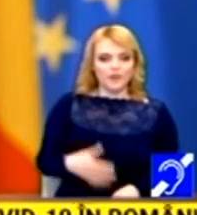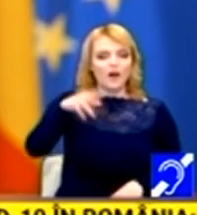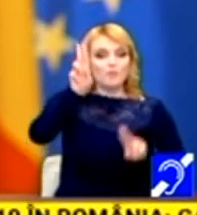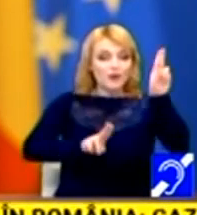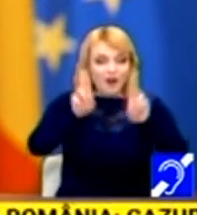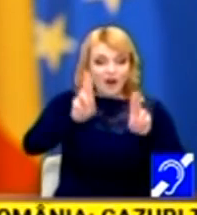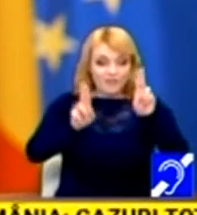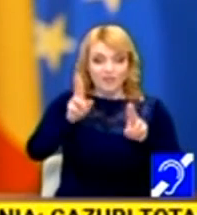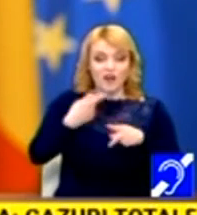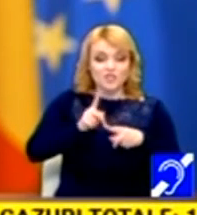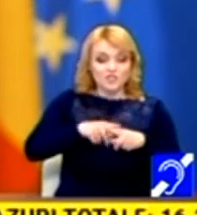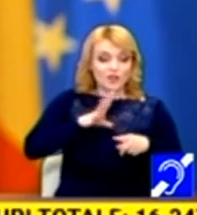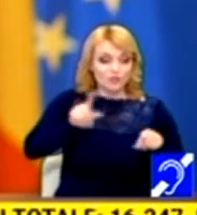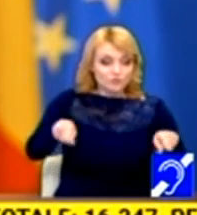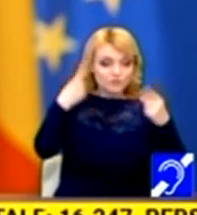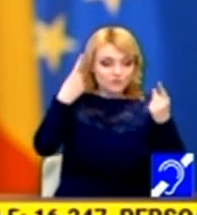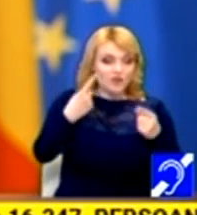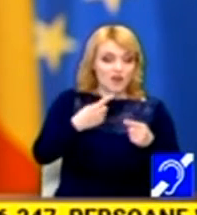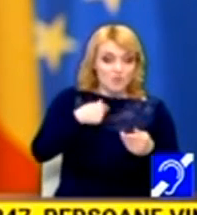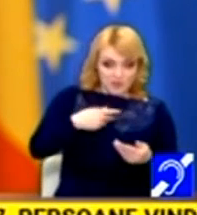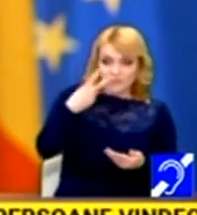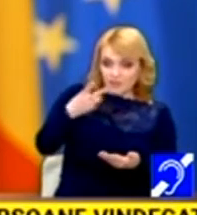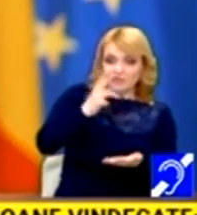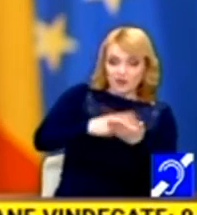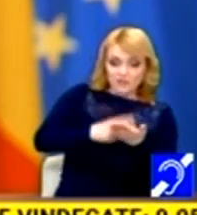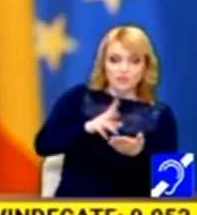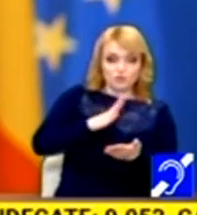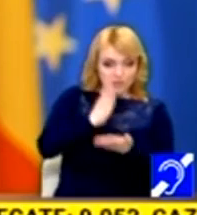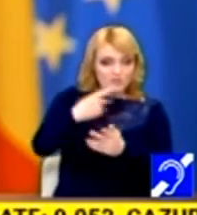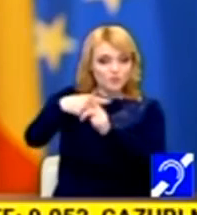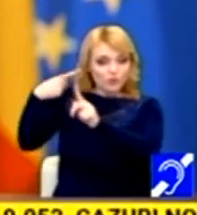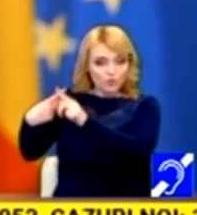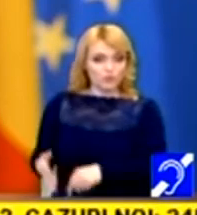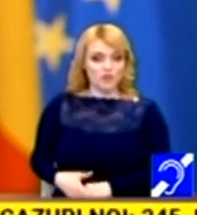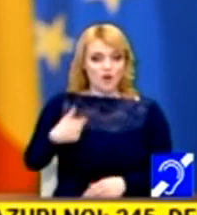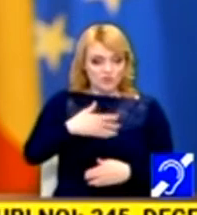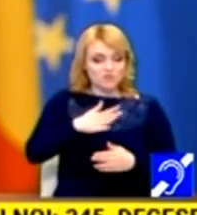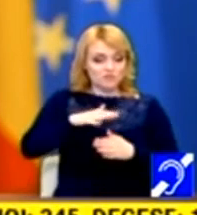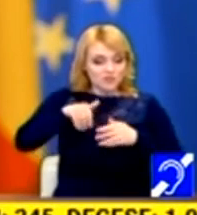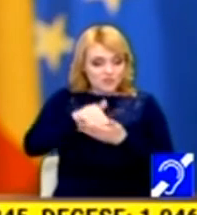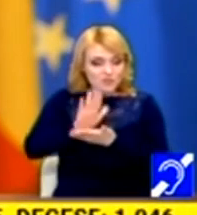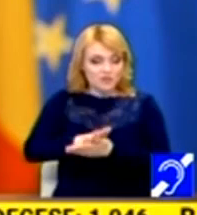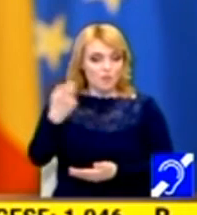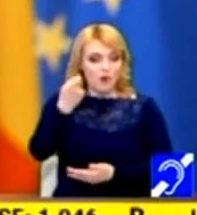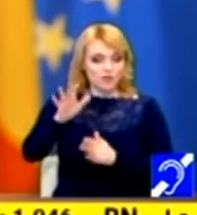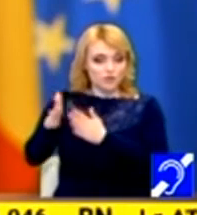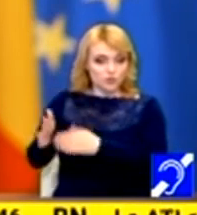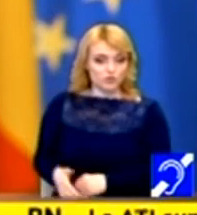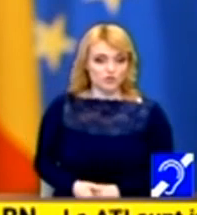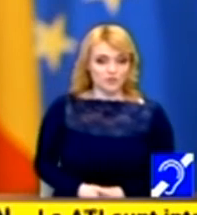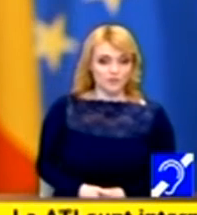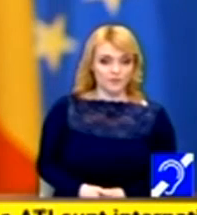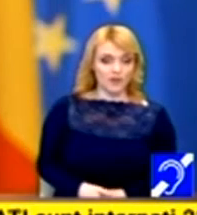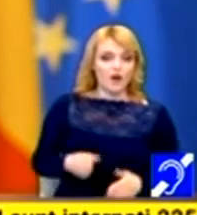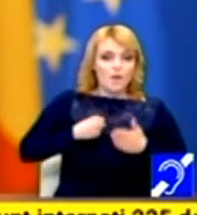bune ar însemna o gravă eroare. Avem un cadru legal în vigoare și în